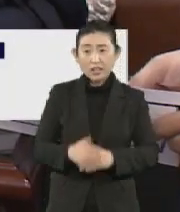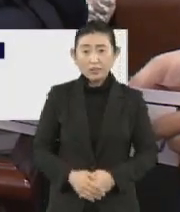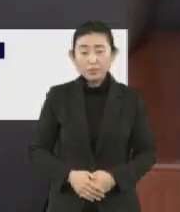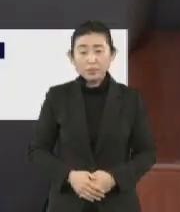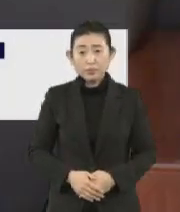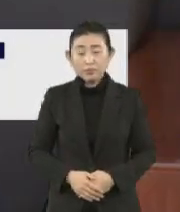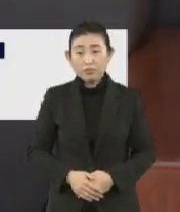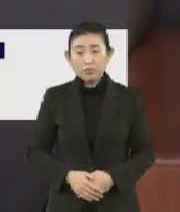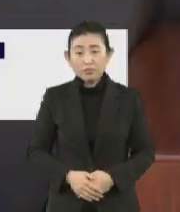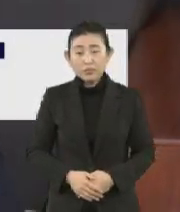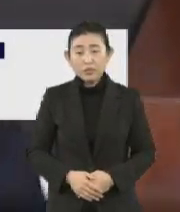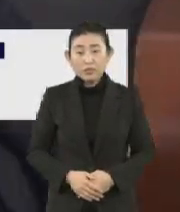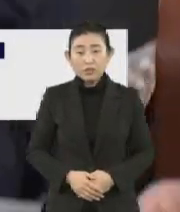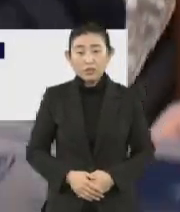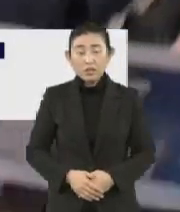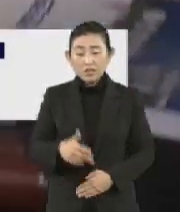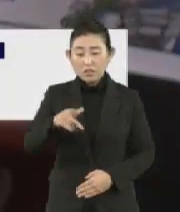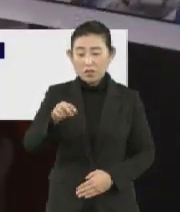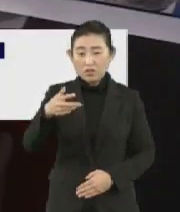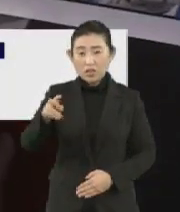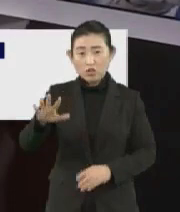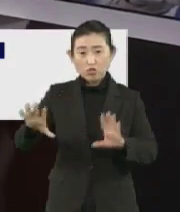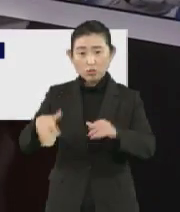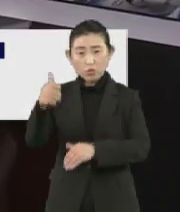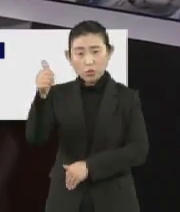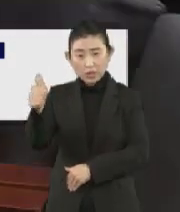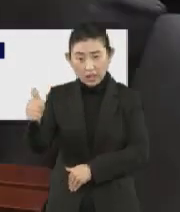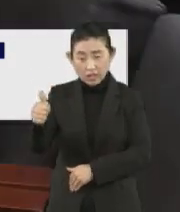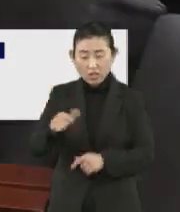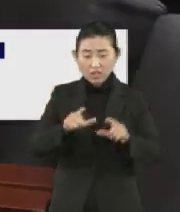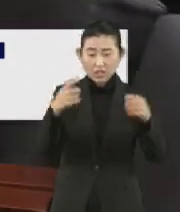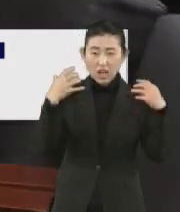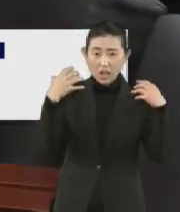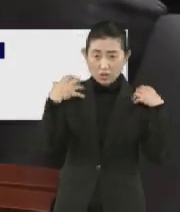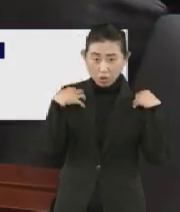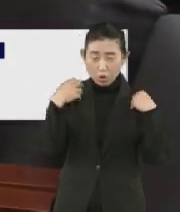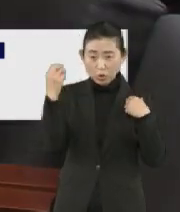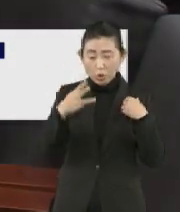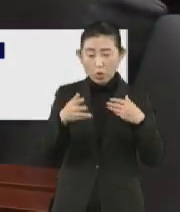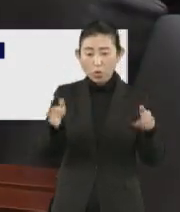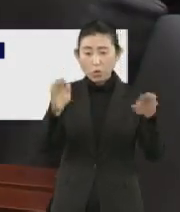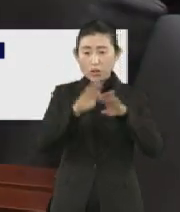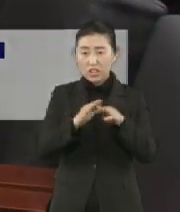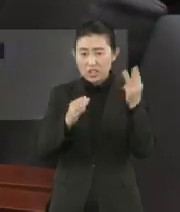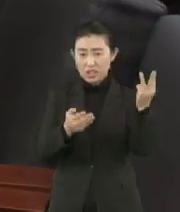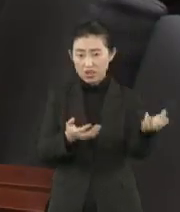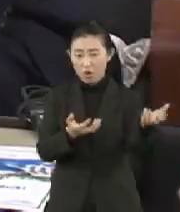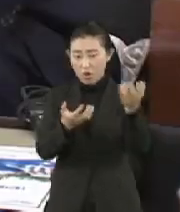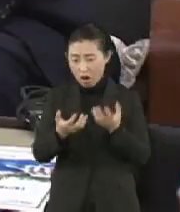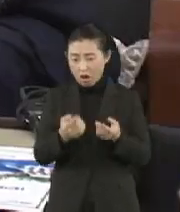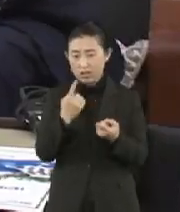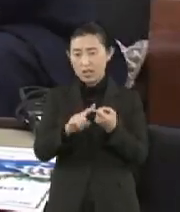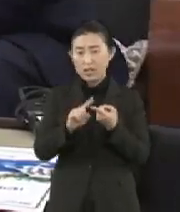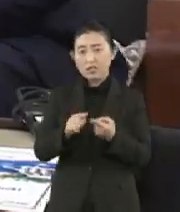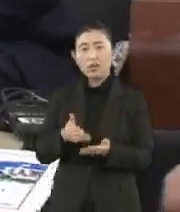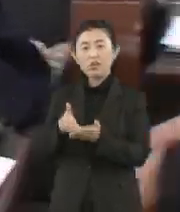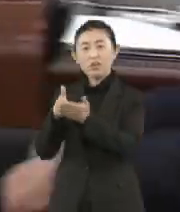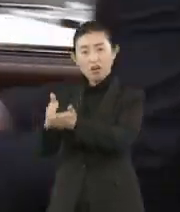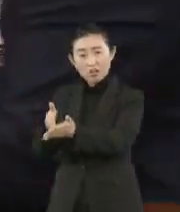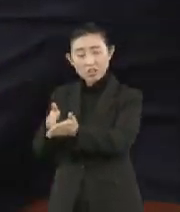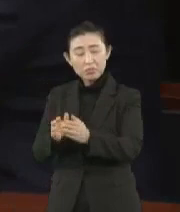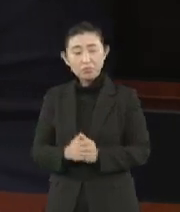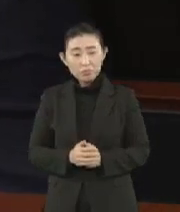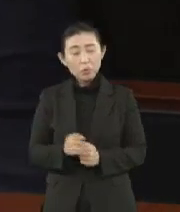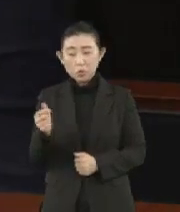고위 당정청 회의에서 정세균 국무총리에게 기상청과 세 개 공공기관의 대전 이전을 건의했고 긍정적인